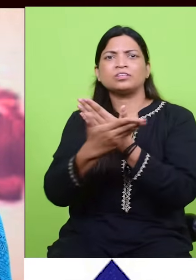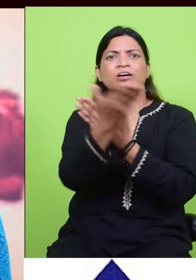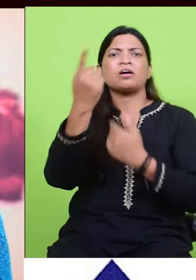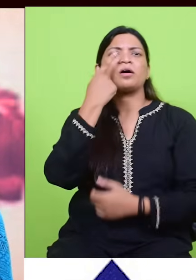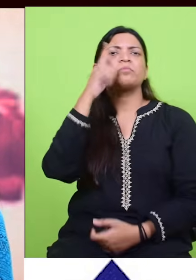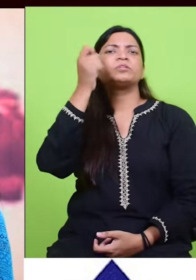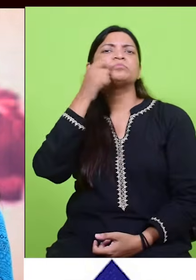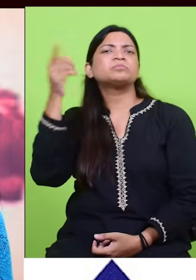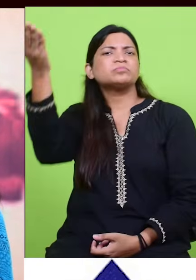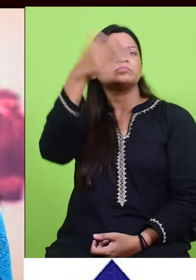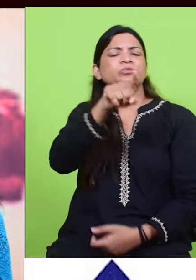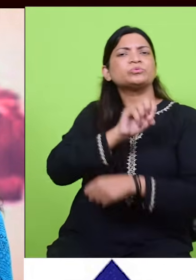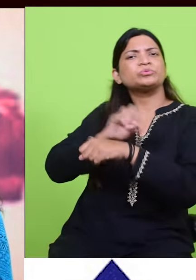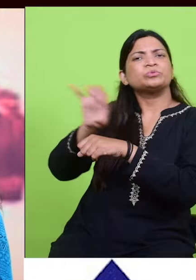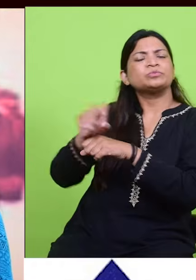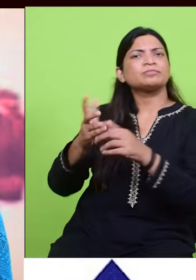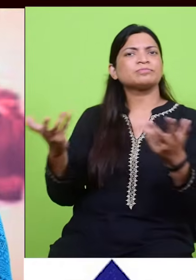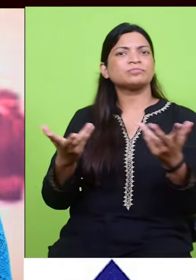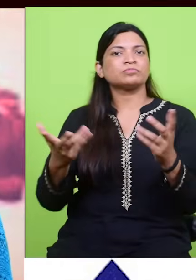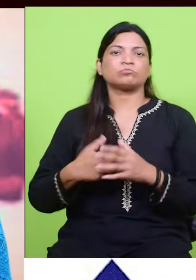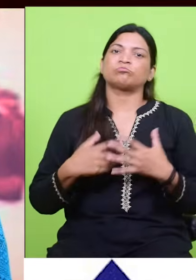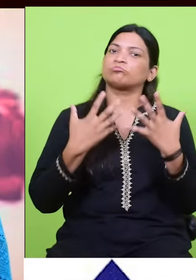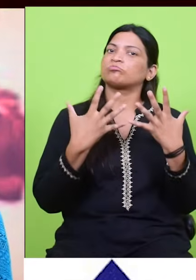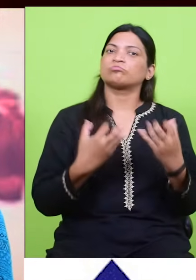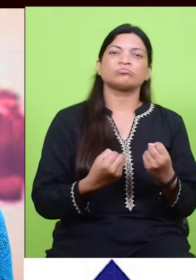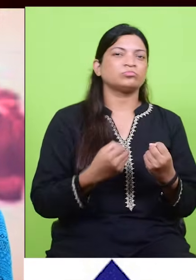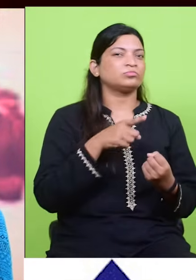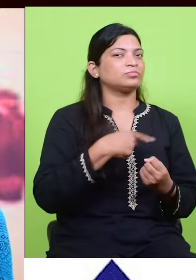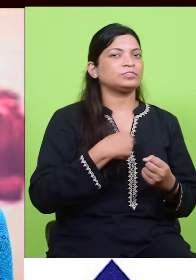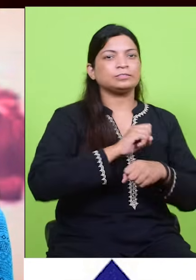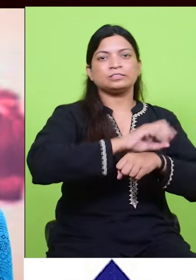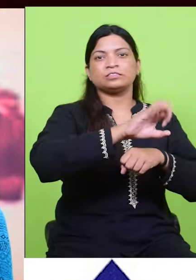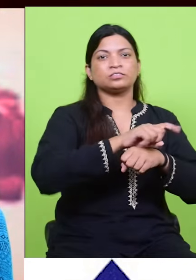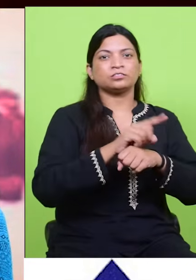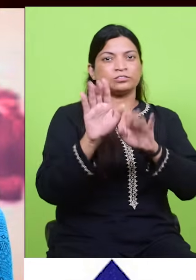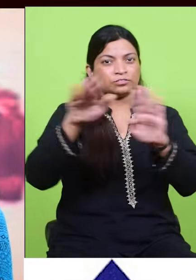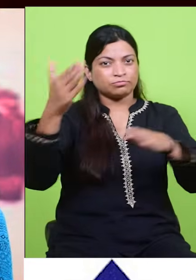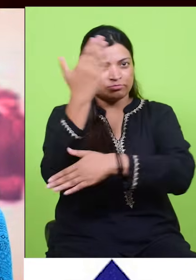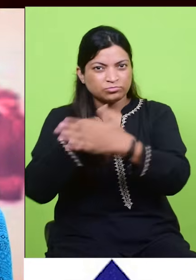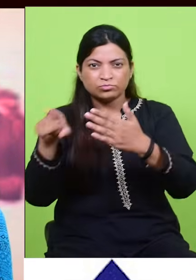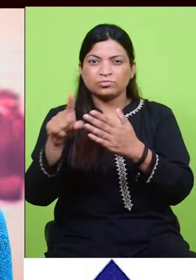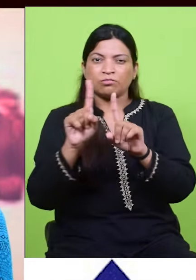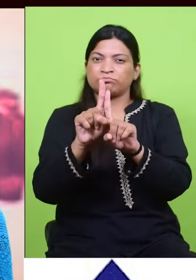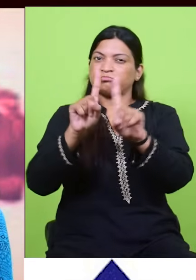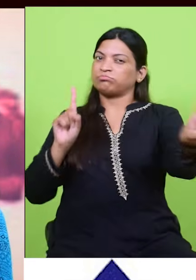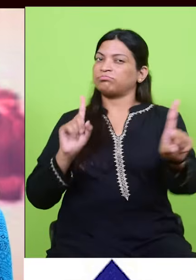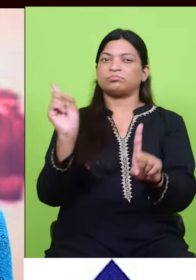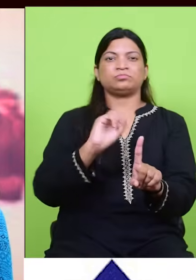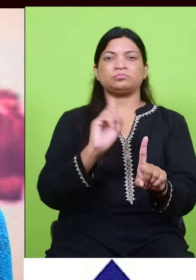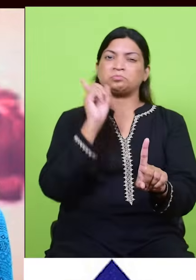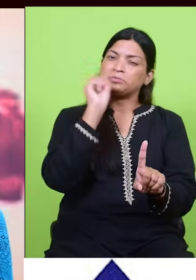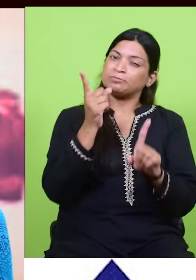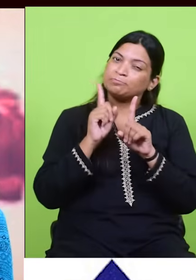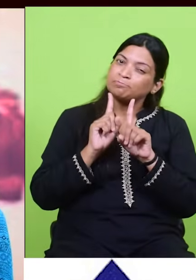दिव्यांग बच्चों के जो माता पिता हैं, या उनके परिवार को क्या संदेश देना चाहते हैं? मैं तो यही संदेश देना चाहूँगी कि ऐसे बच्चों को बिल्कुल पीछे मत